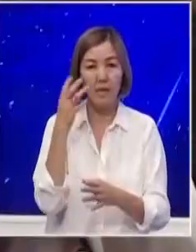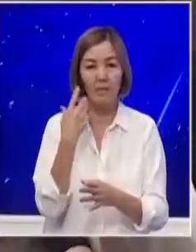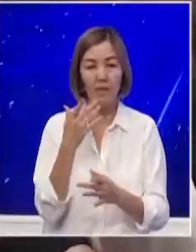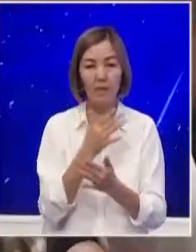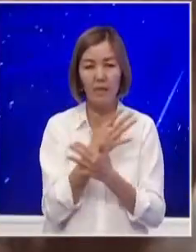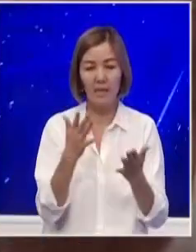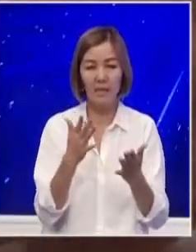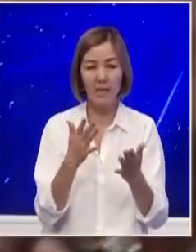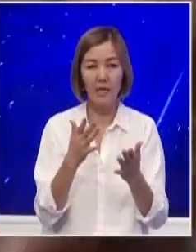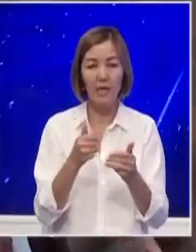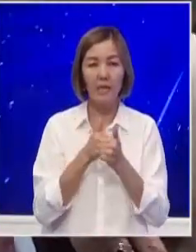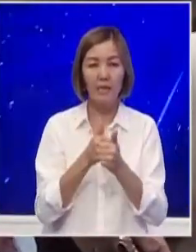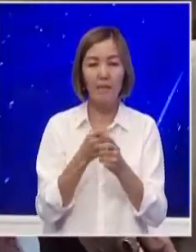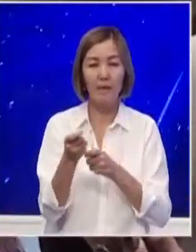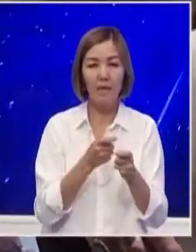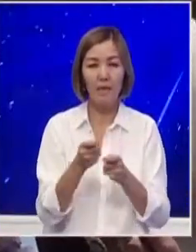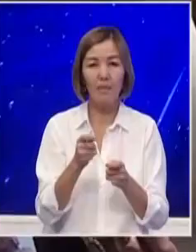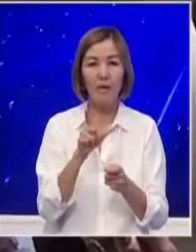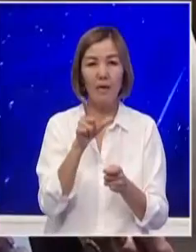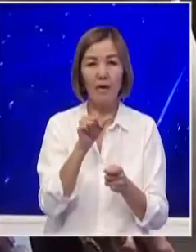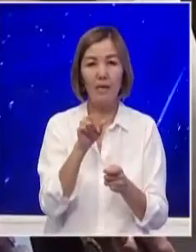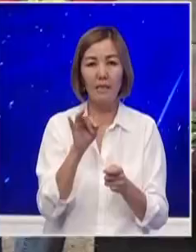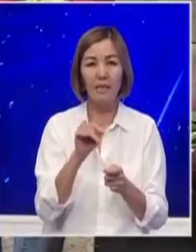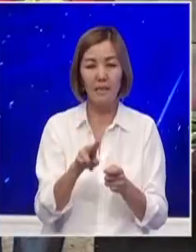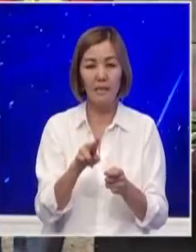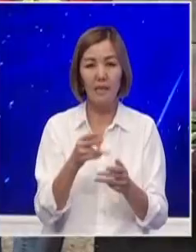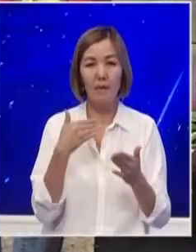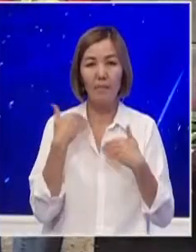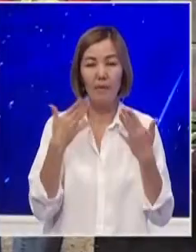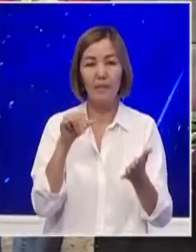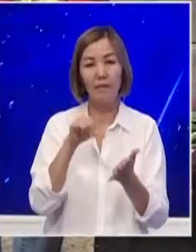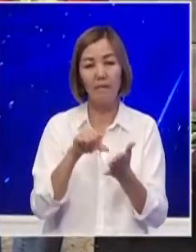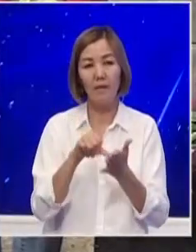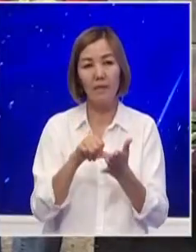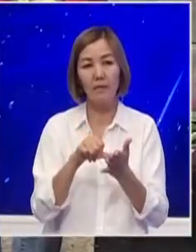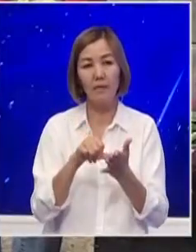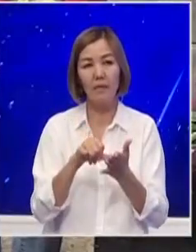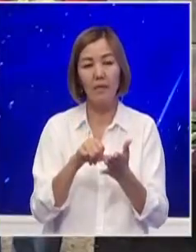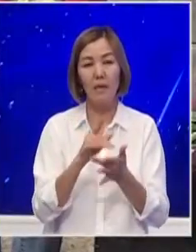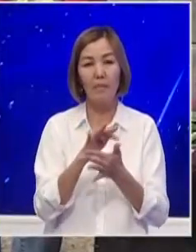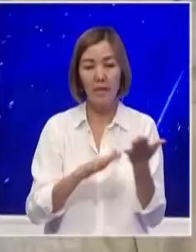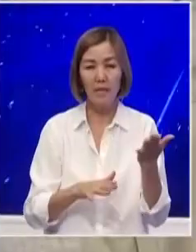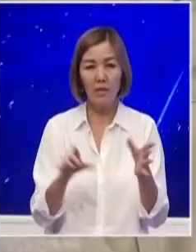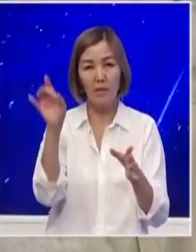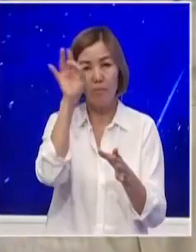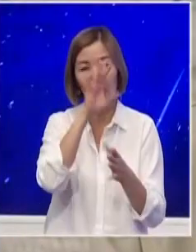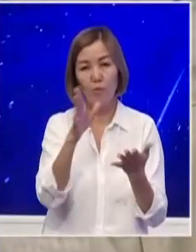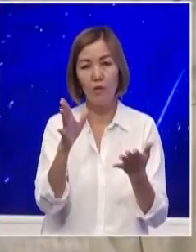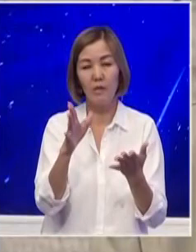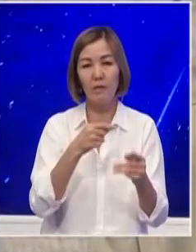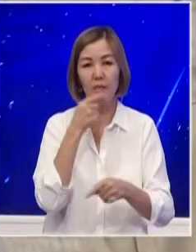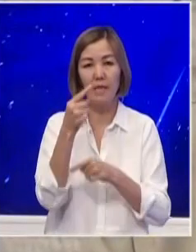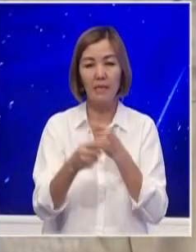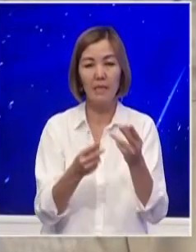хвойных. Заместитель акима Аксусского района Газиз Ишанов в своей поздравительной речи призвал земляков продолжать популяризировать